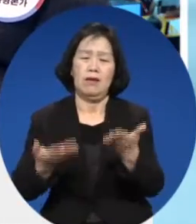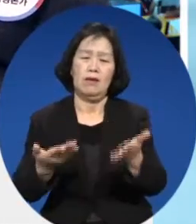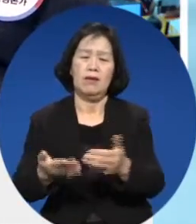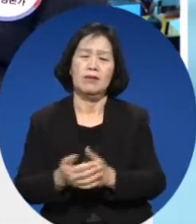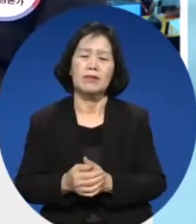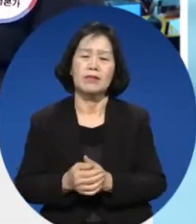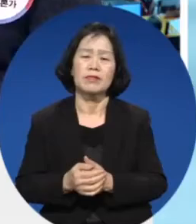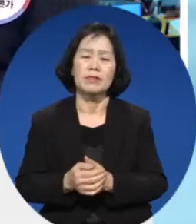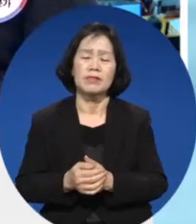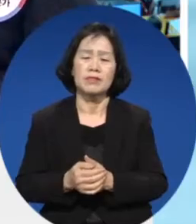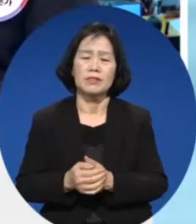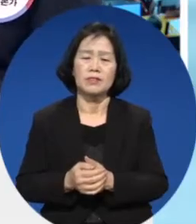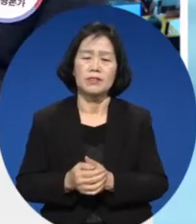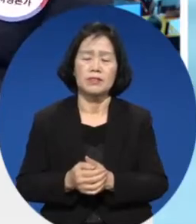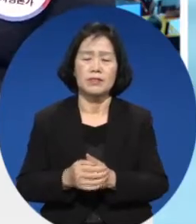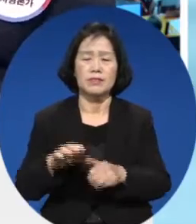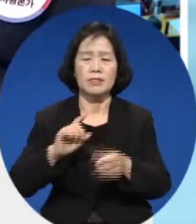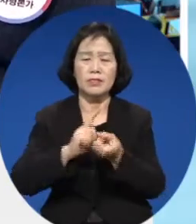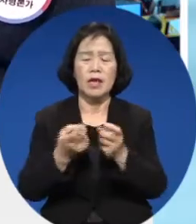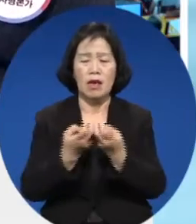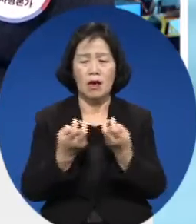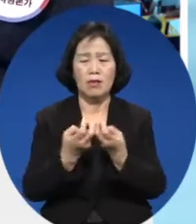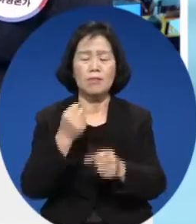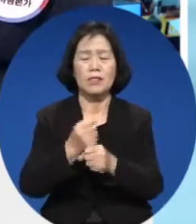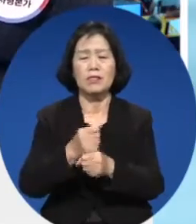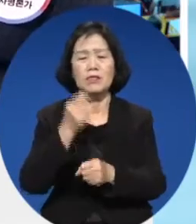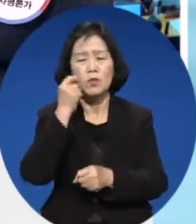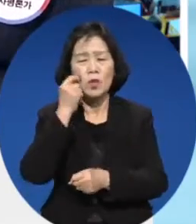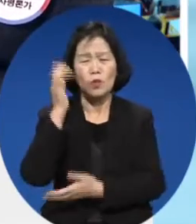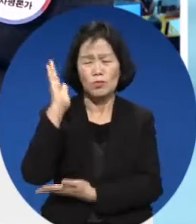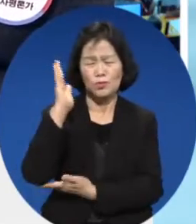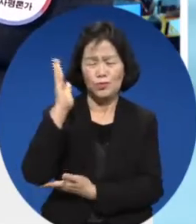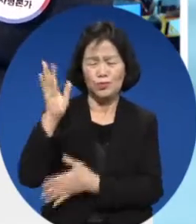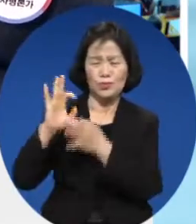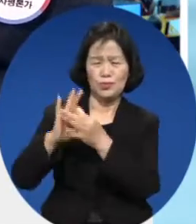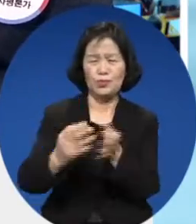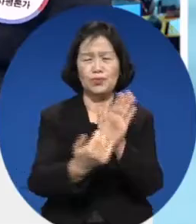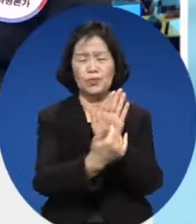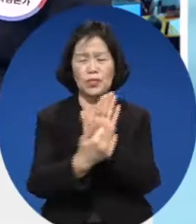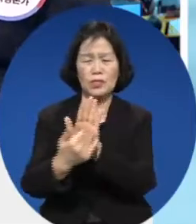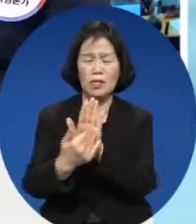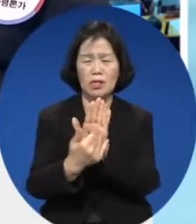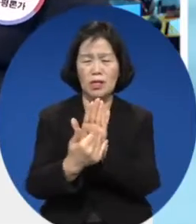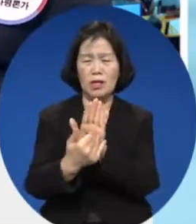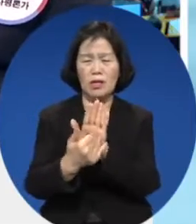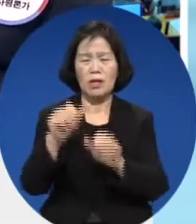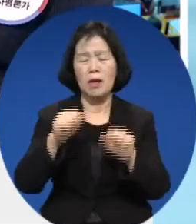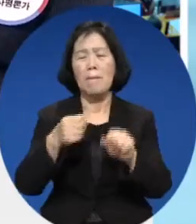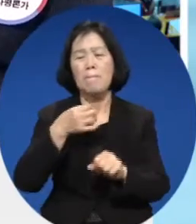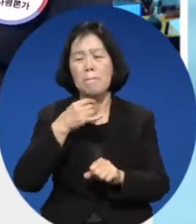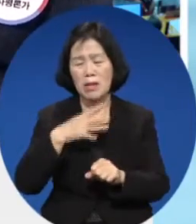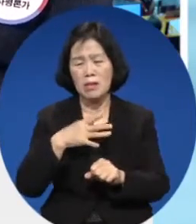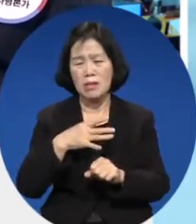나름대로 네. 어떤 새로운 대안을 만들어내지 못하고 뭐 필리버스터 통해서 저지하려고 했던 이 액션만 취했다는 것은